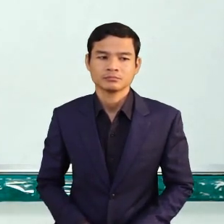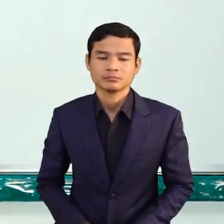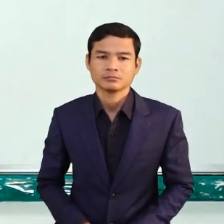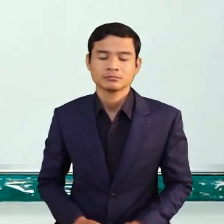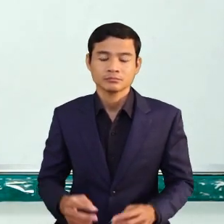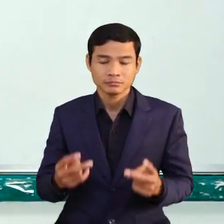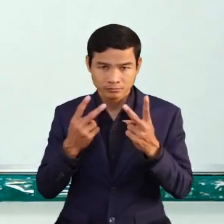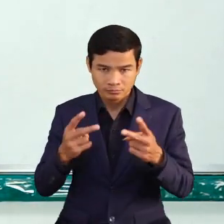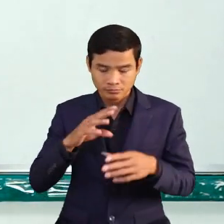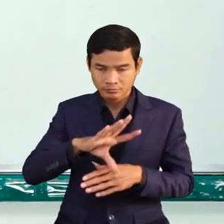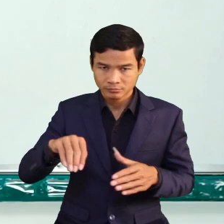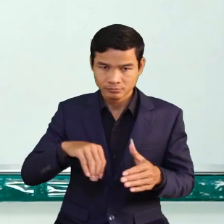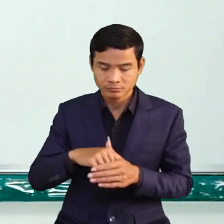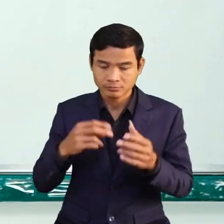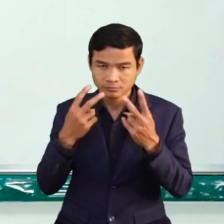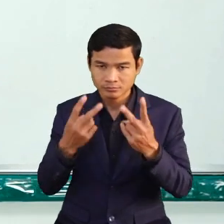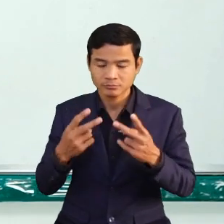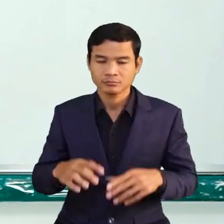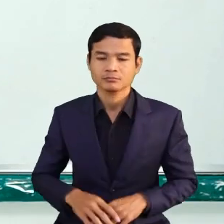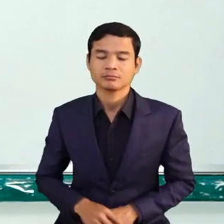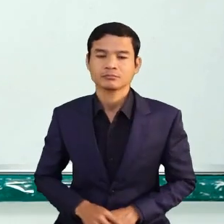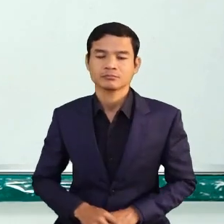ាមើលទាំងអស់គ្នា